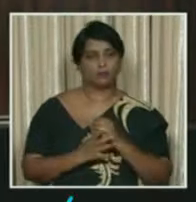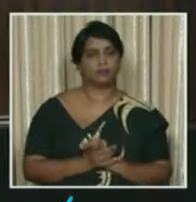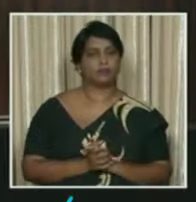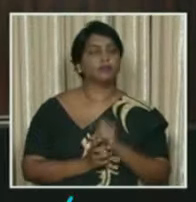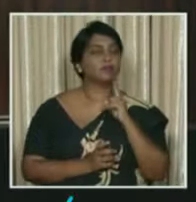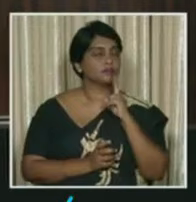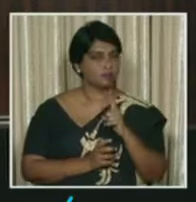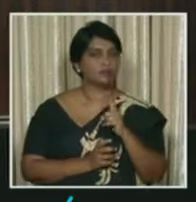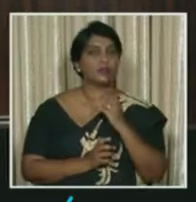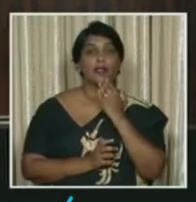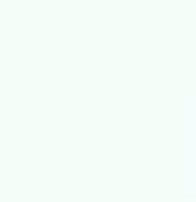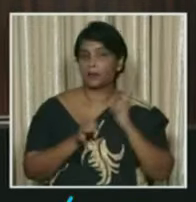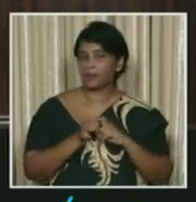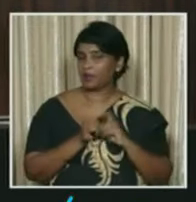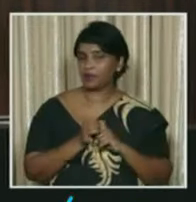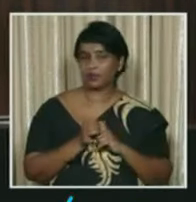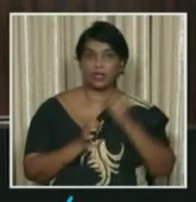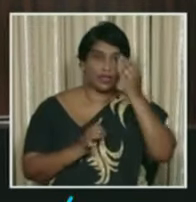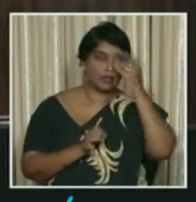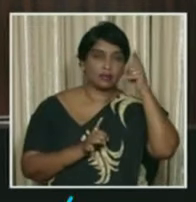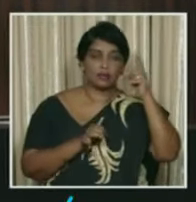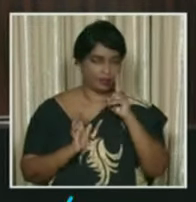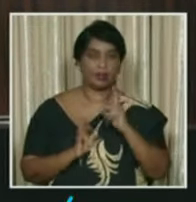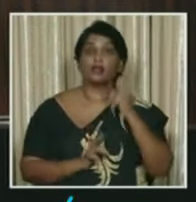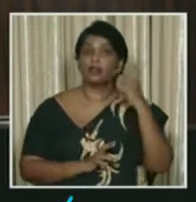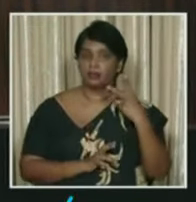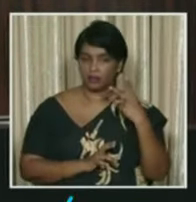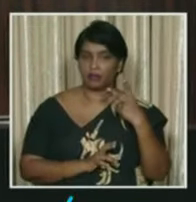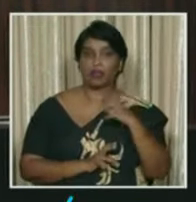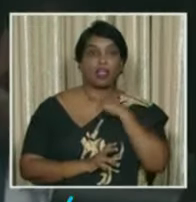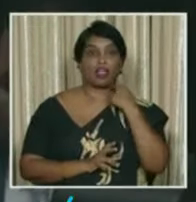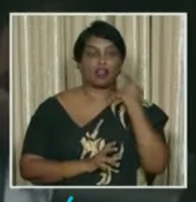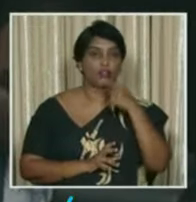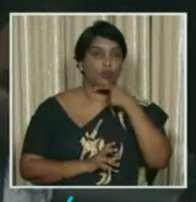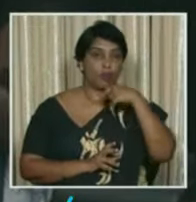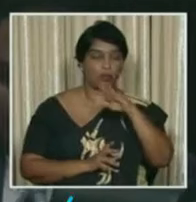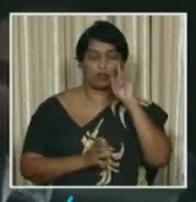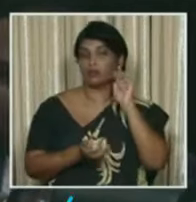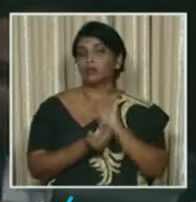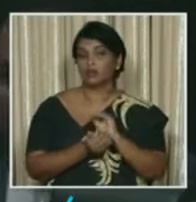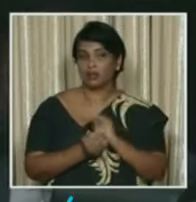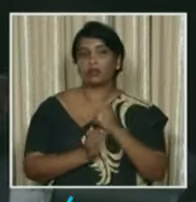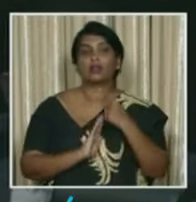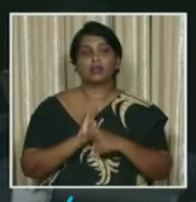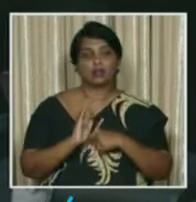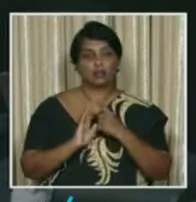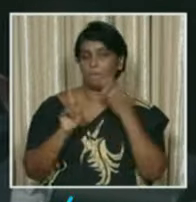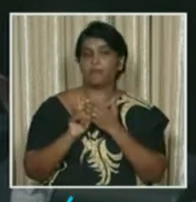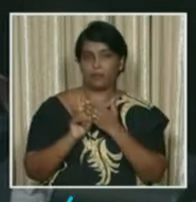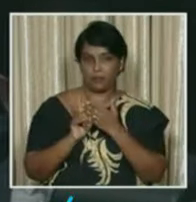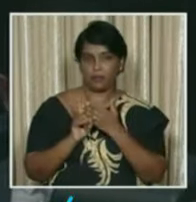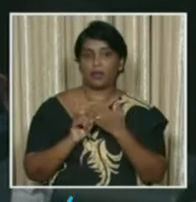වෙනවා. මේක ඇමරිකාවේ ප්‍රශ්නයක්වත් ඊශ්‍රායලයේ ප්‍රශ්නයක්වත් නෙවෙයි. රතු මුහුදේ ආරක්ෂක තත්ත්වය ශ්‍රී ලංකාවට ඍජුව